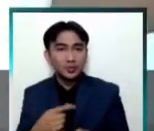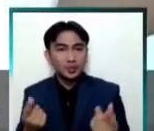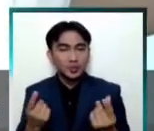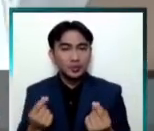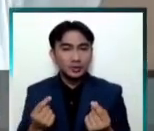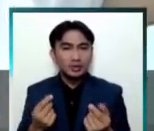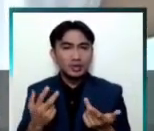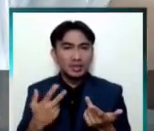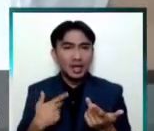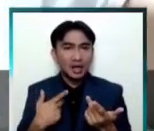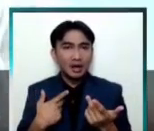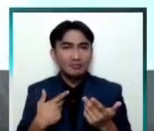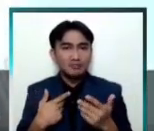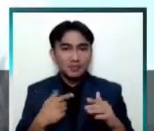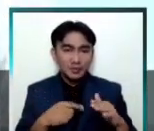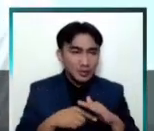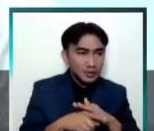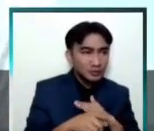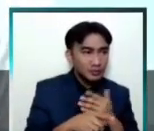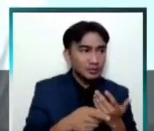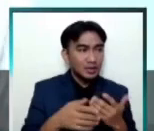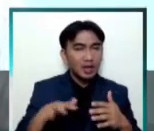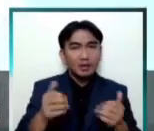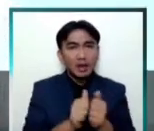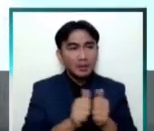ng mismong